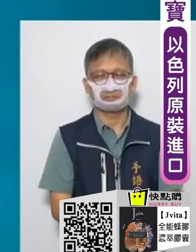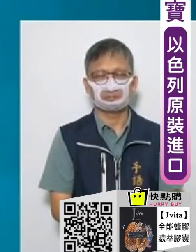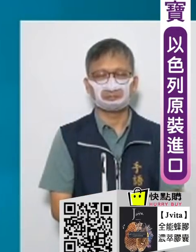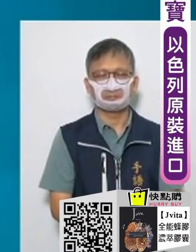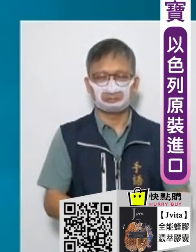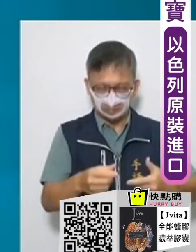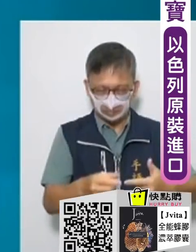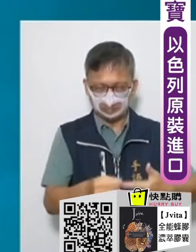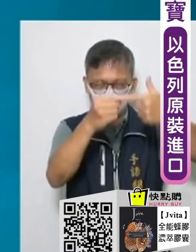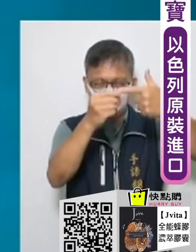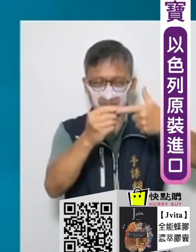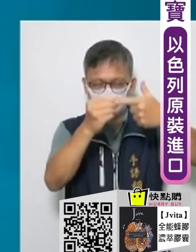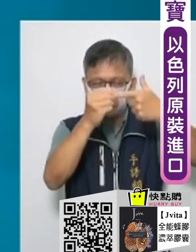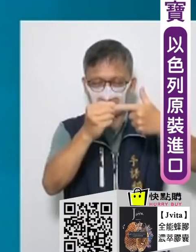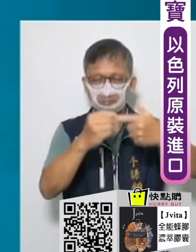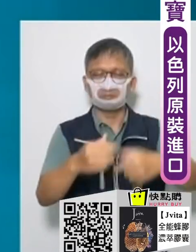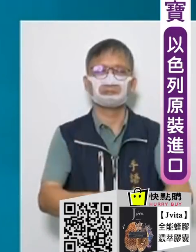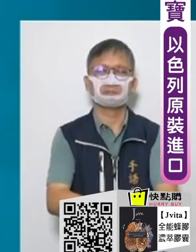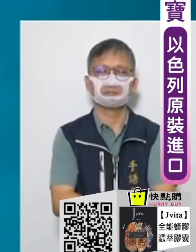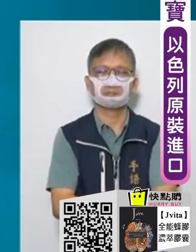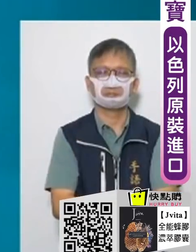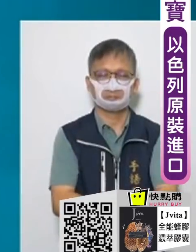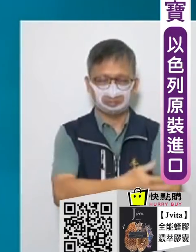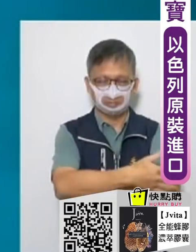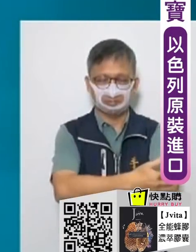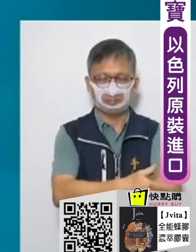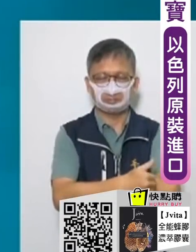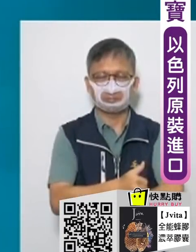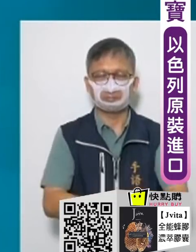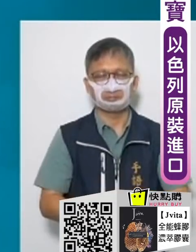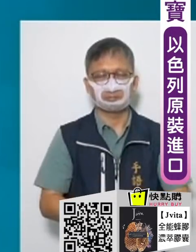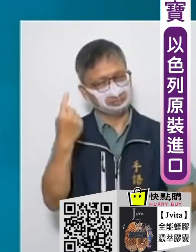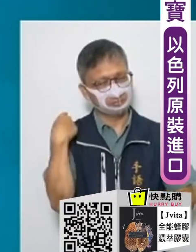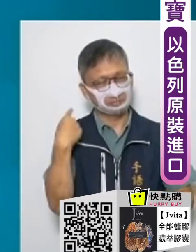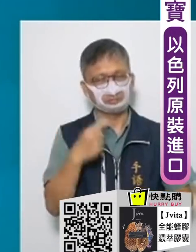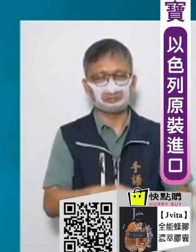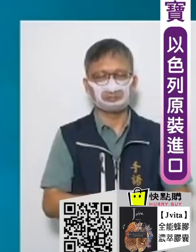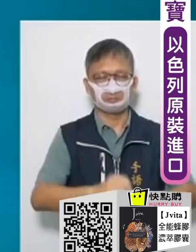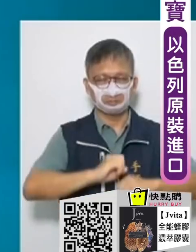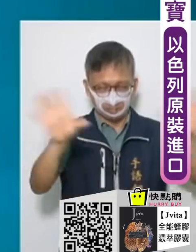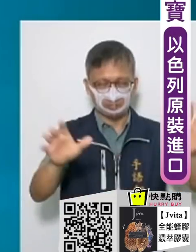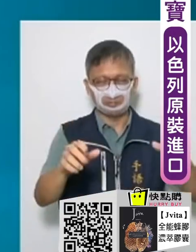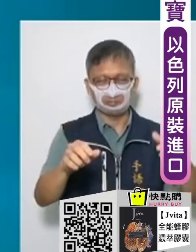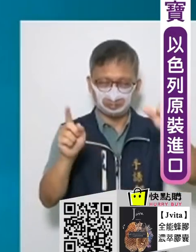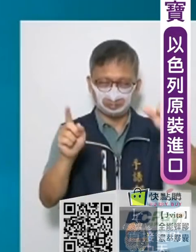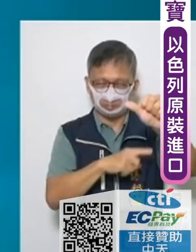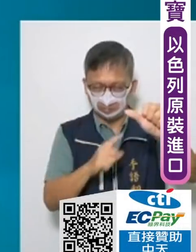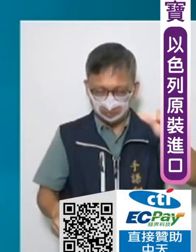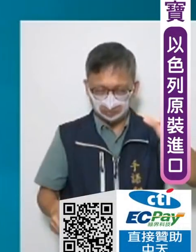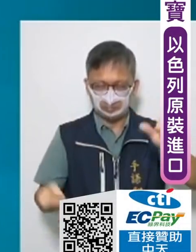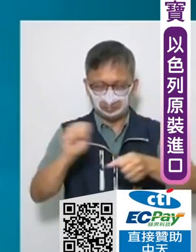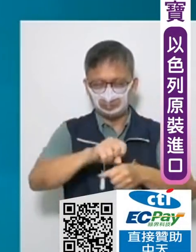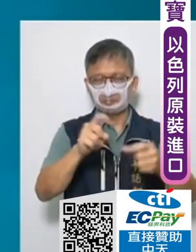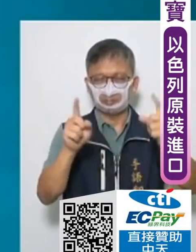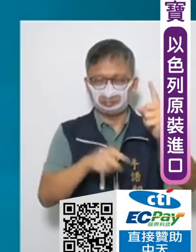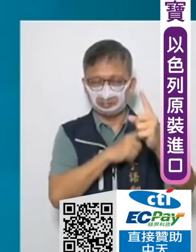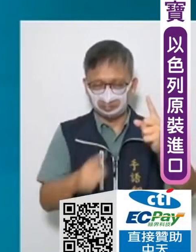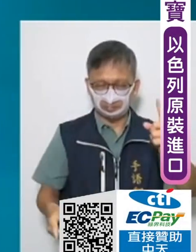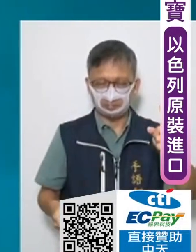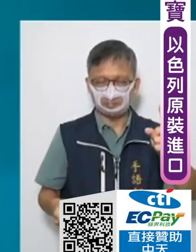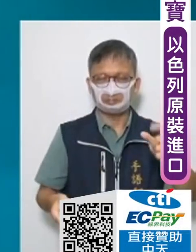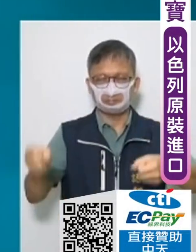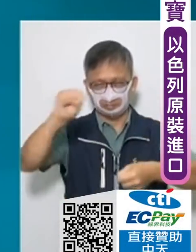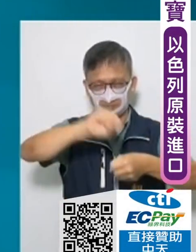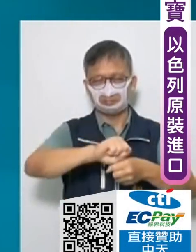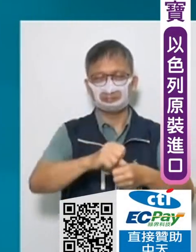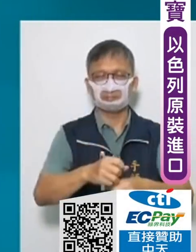工。所以这样子的话，就变成是原本昨天公布的5位，再加上这一位第6位，再加上老板跟老板娘，哦，大